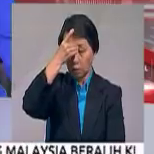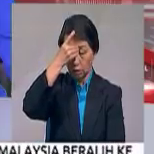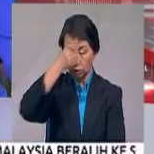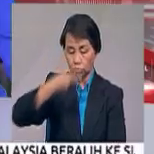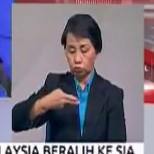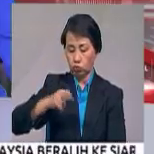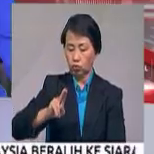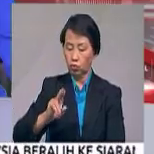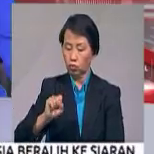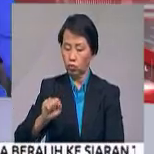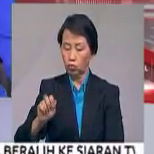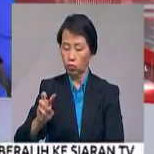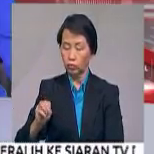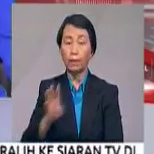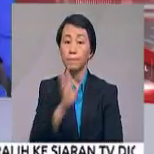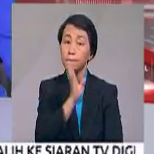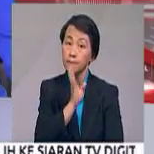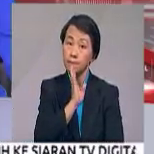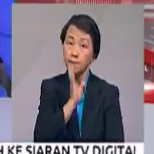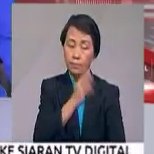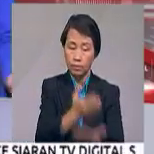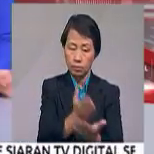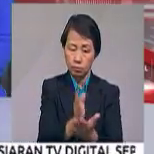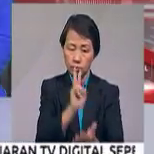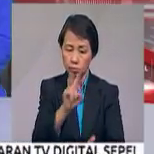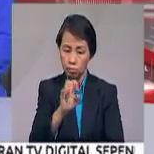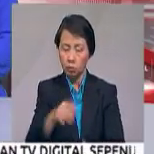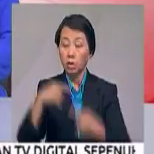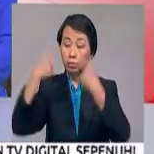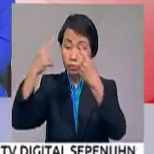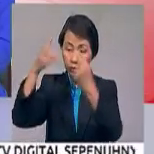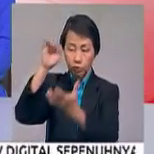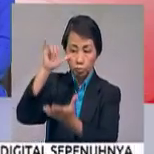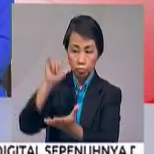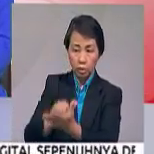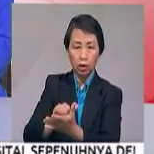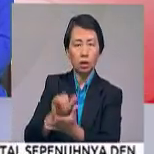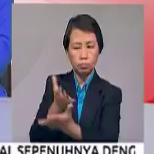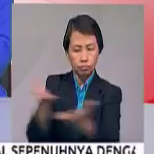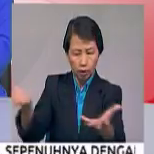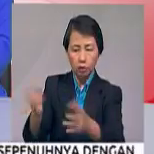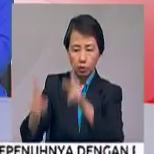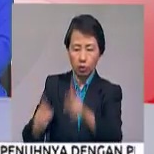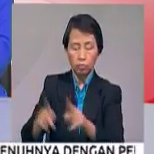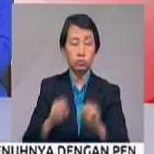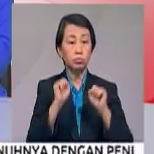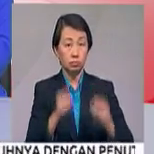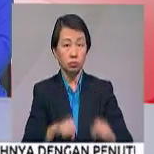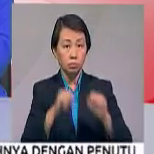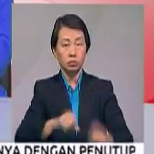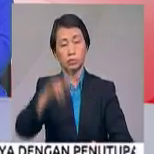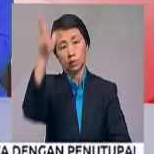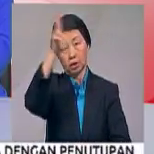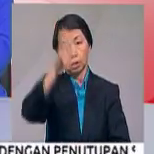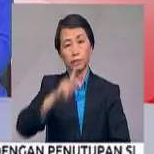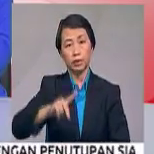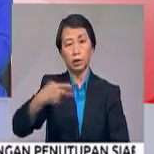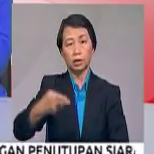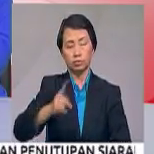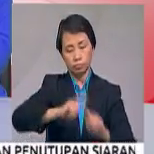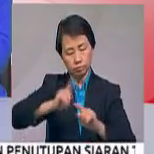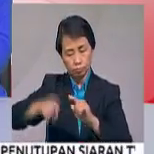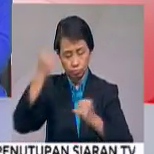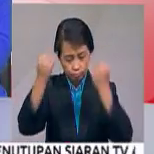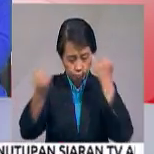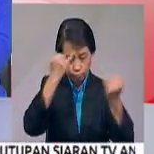Musa menyifatkan belanjawan 2020 berjaya meyakinkan ramai pihak terhadap keupayaan kerajaan. Pelbagai